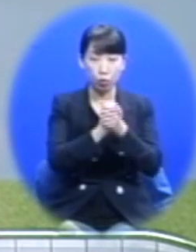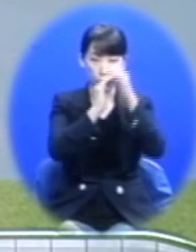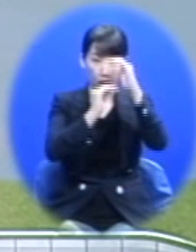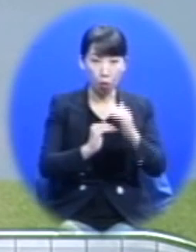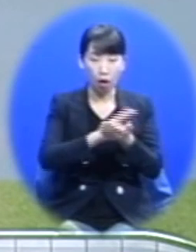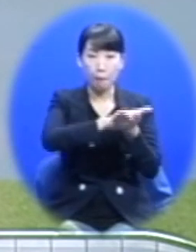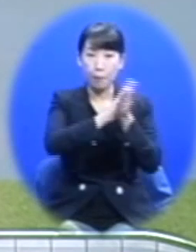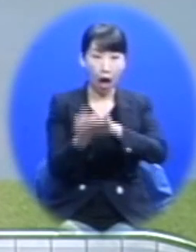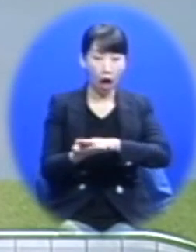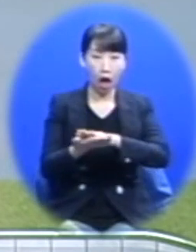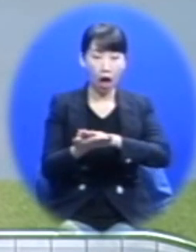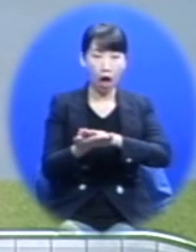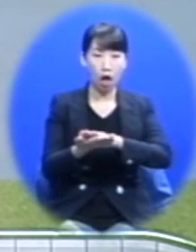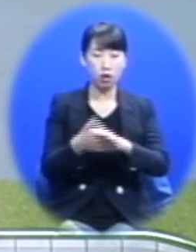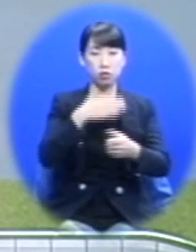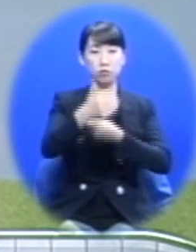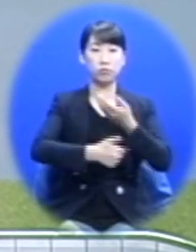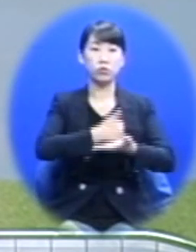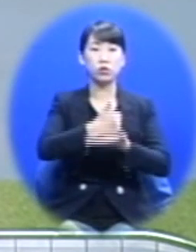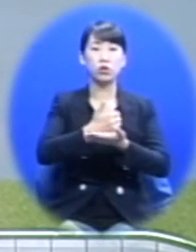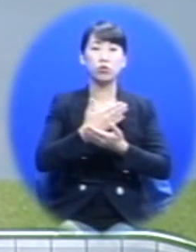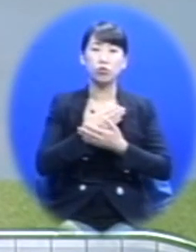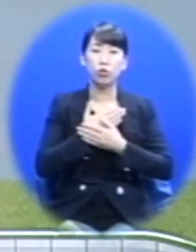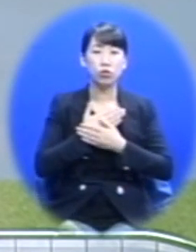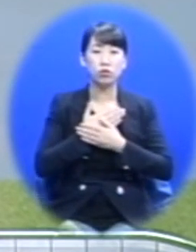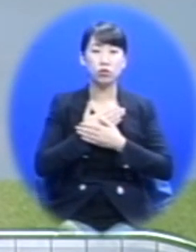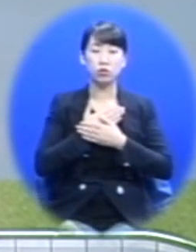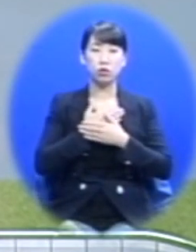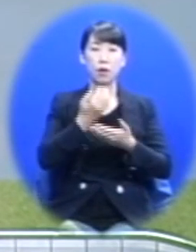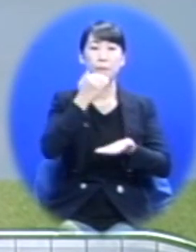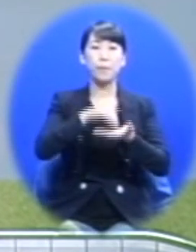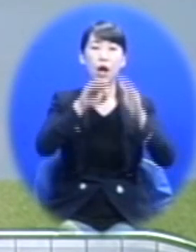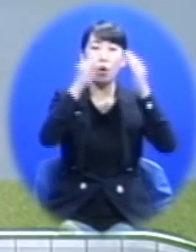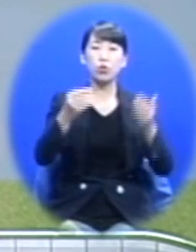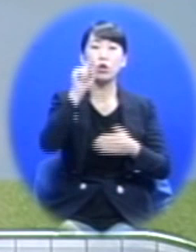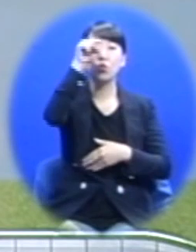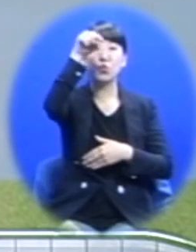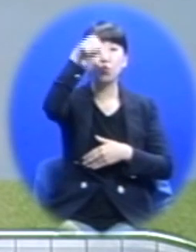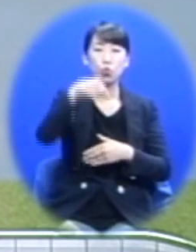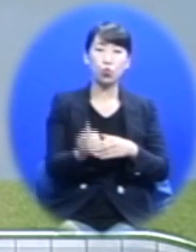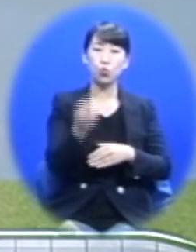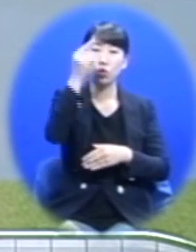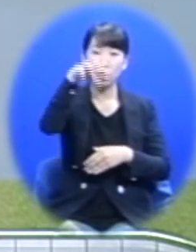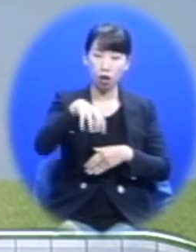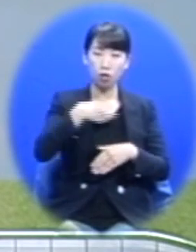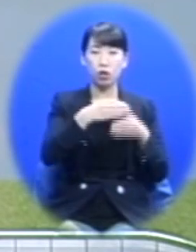이렇게 바뀌어버려요. 하나님, 저를 오를 수 없는 저 바위 위로 나를 인도해 주옵소서.